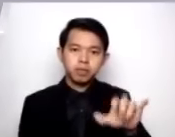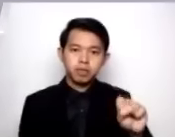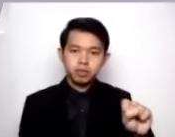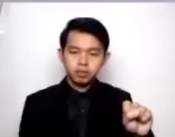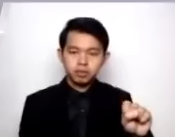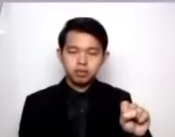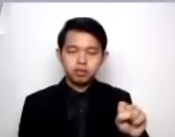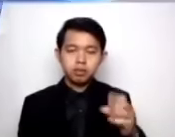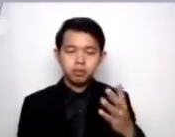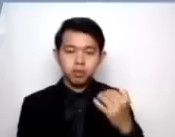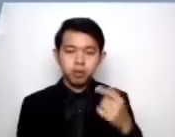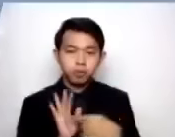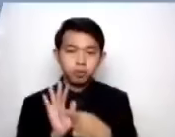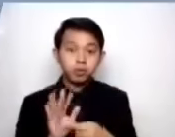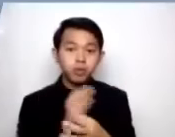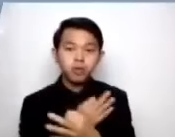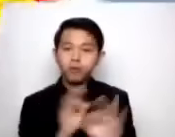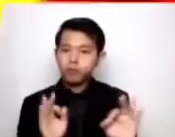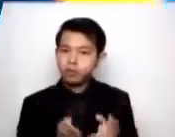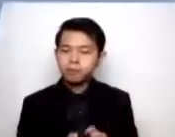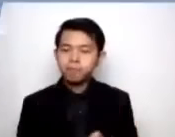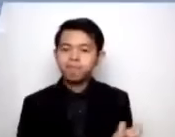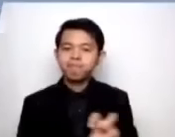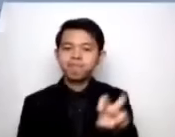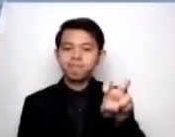report si Chino Gaston.